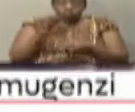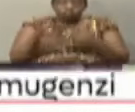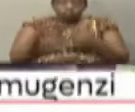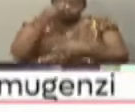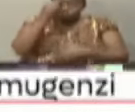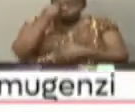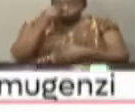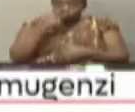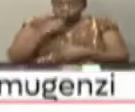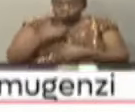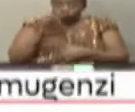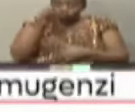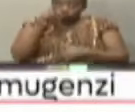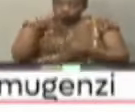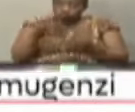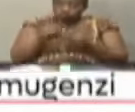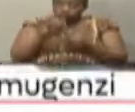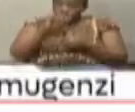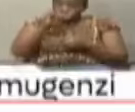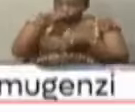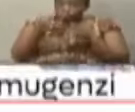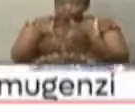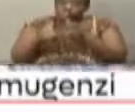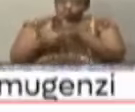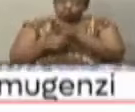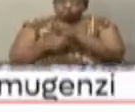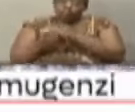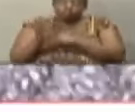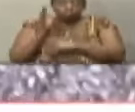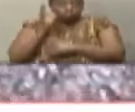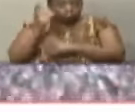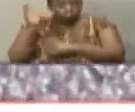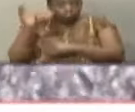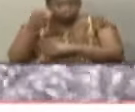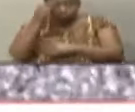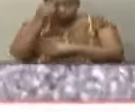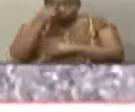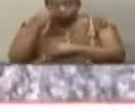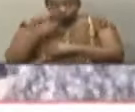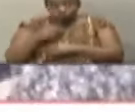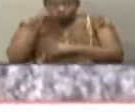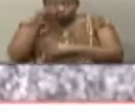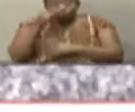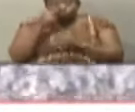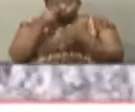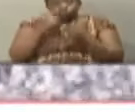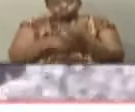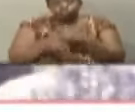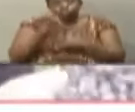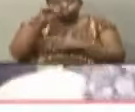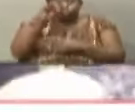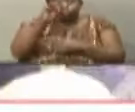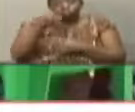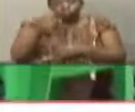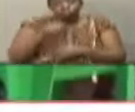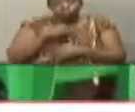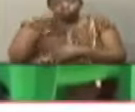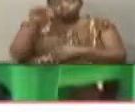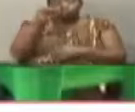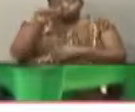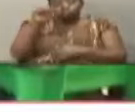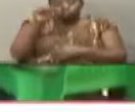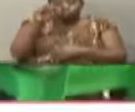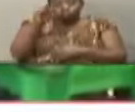wo, nga buli nsonga yonna omuwuliriza munnaddiini agamba ki. Isma mbadde museeka we. Ye